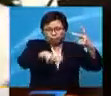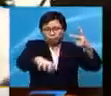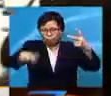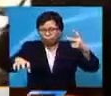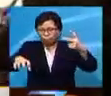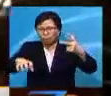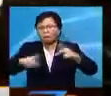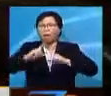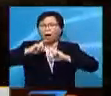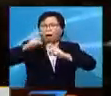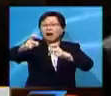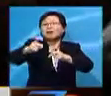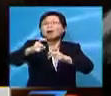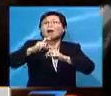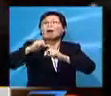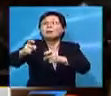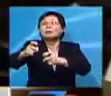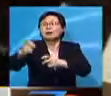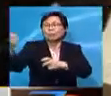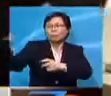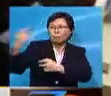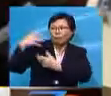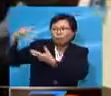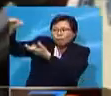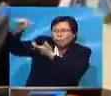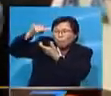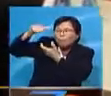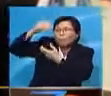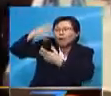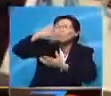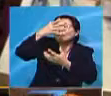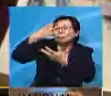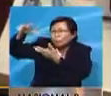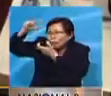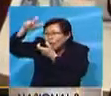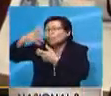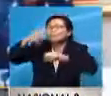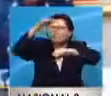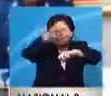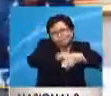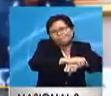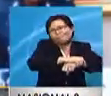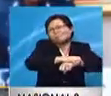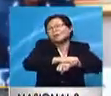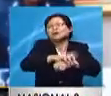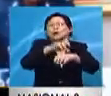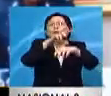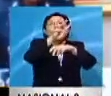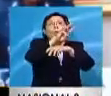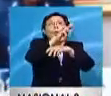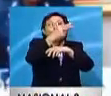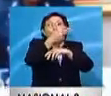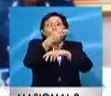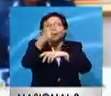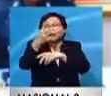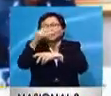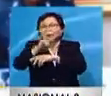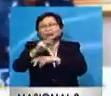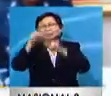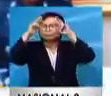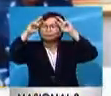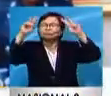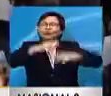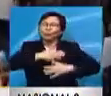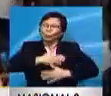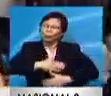menawarkan ganjaran tunai terhadap maklumat yang boleh membawa kepada tangkapan suspek di huahin suasana kembali tenang